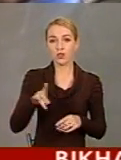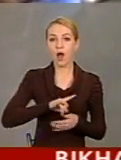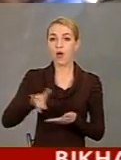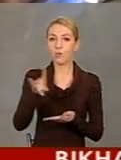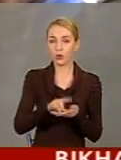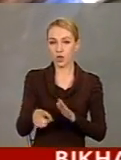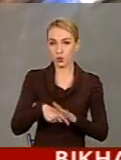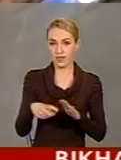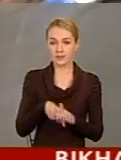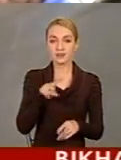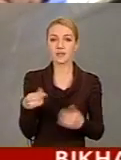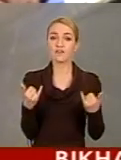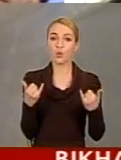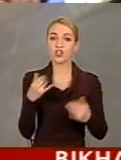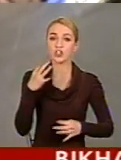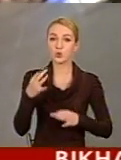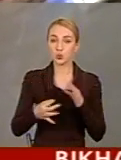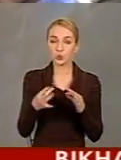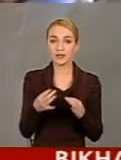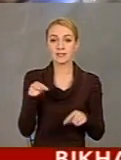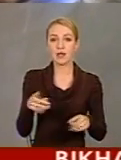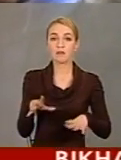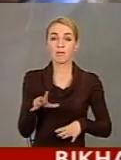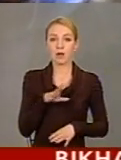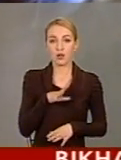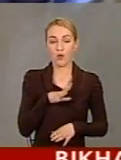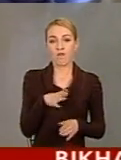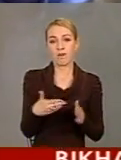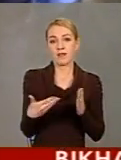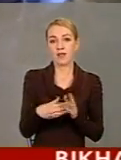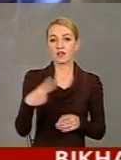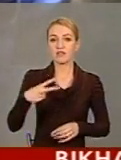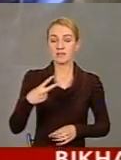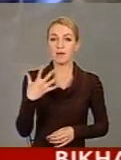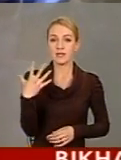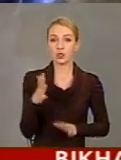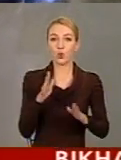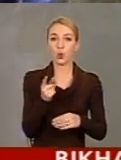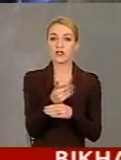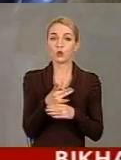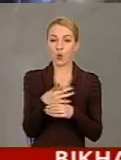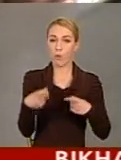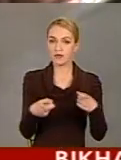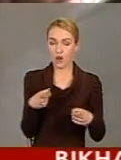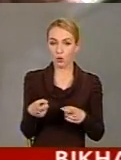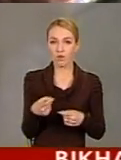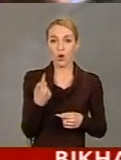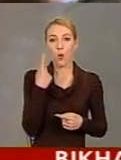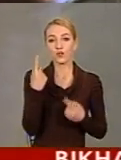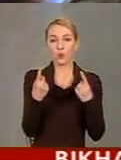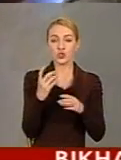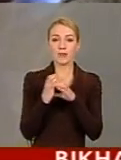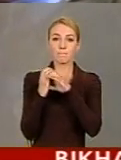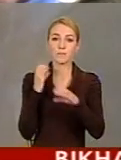Донецка за сегодняшние сутки здесь было в пределах 25 только стрелковых обстрелов одиночные